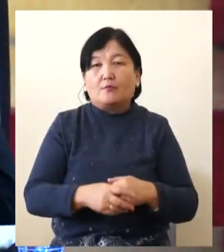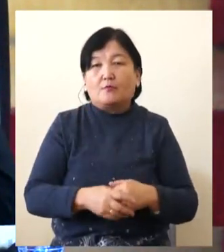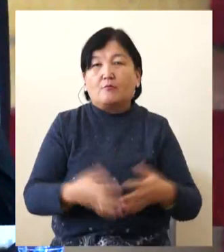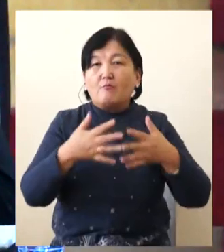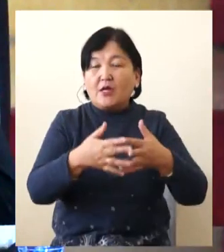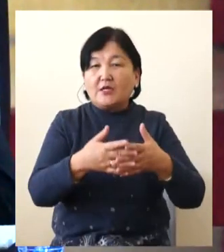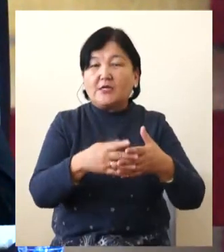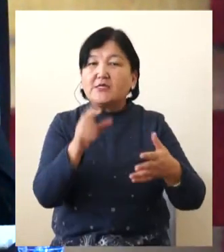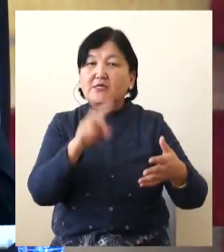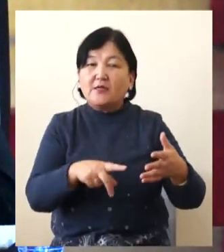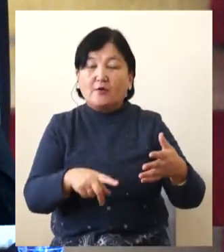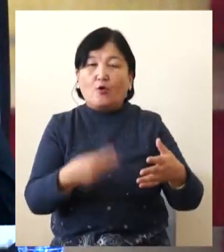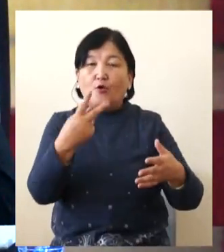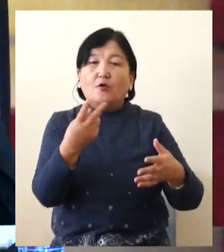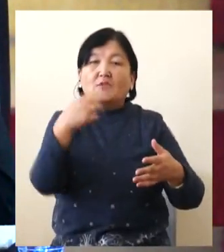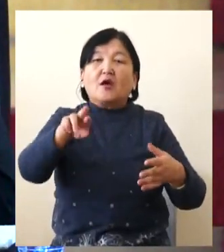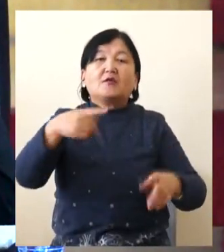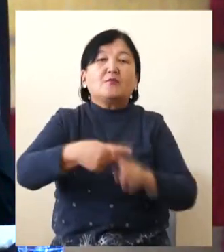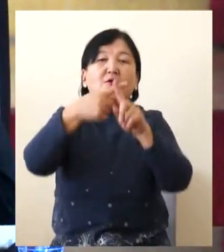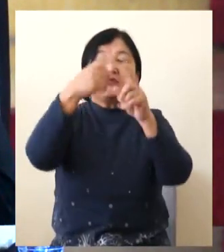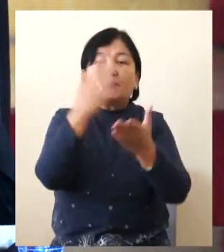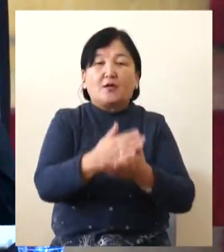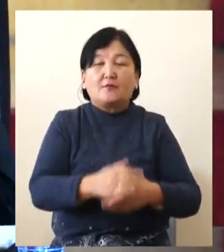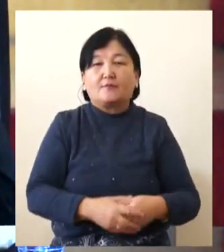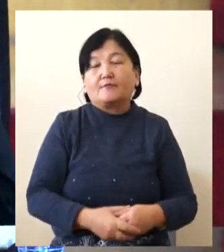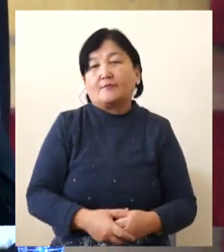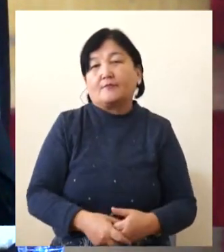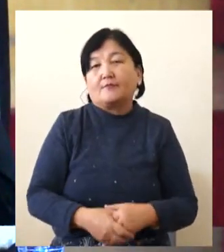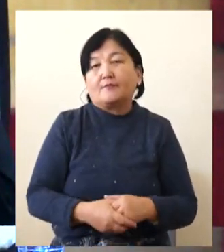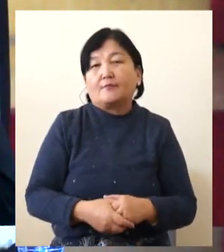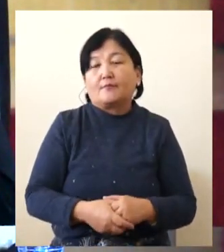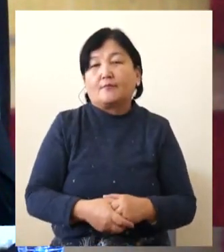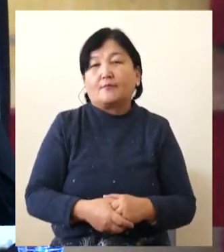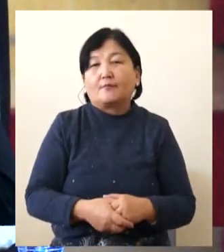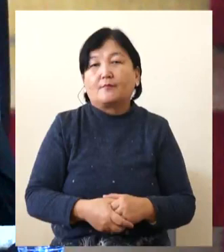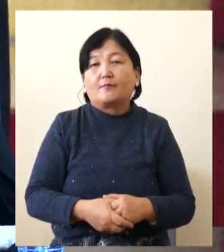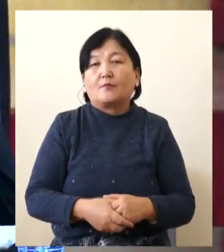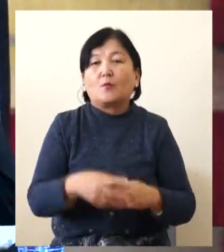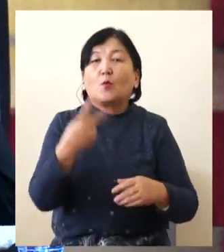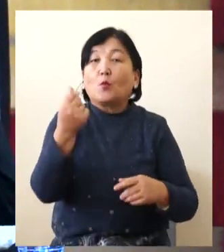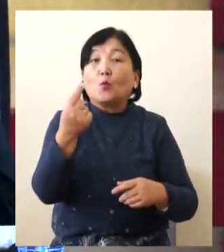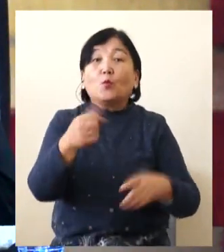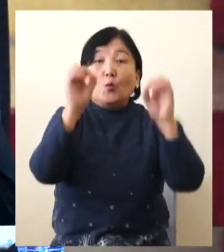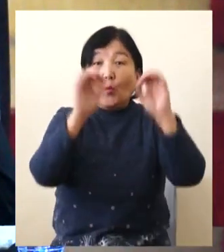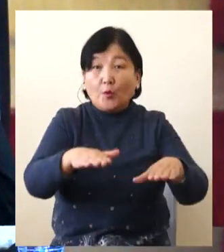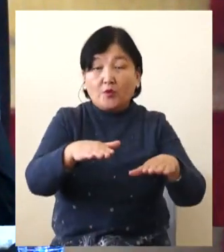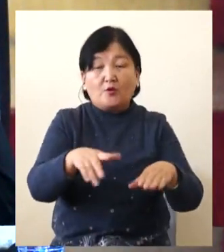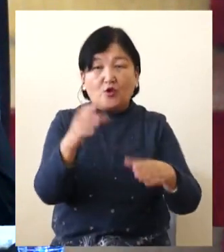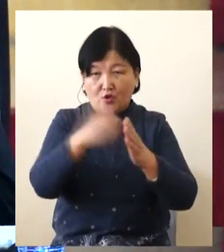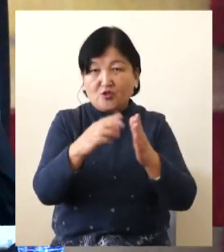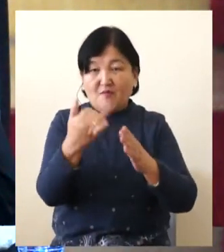Барилгын үн хоёр дахин нэмэгдсэн ипотекийн зэрэг заамагц, зарл мөгц. Уг бол үн яг унах байсан байхгүй бүгд.